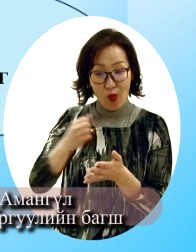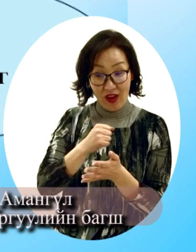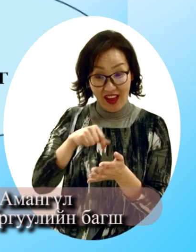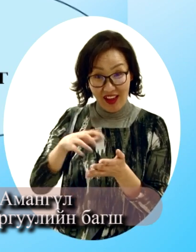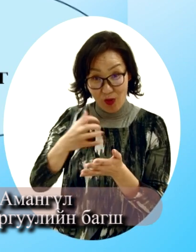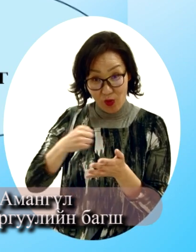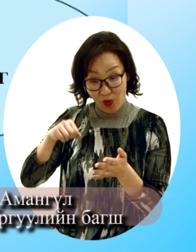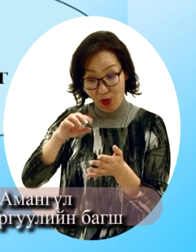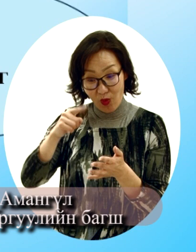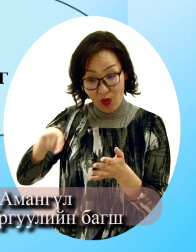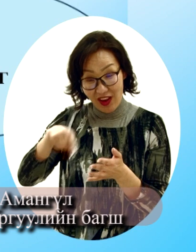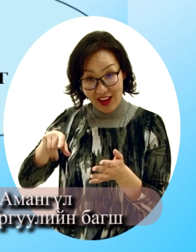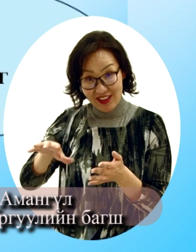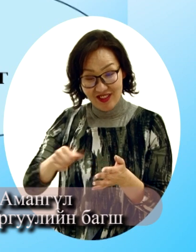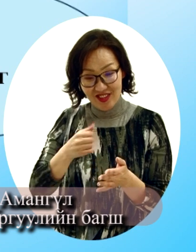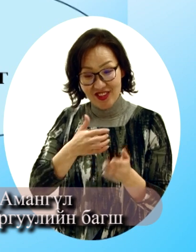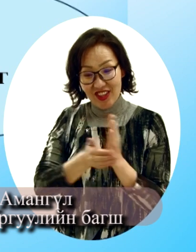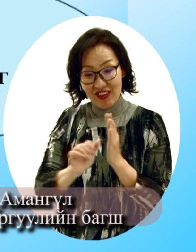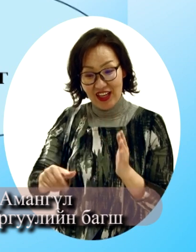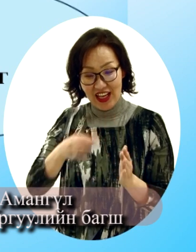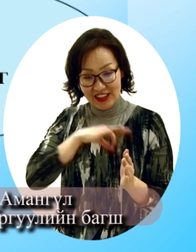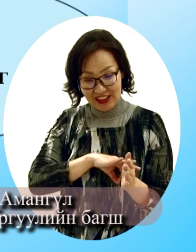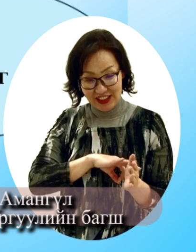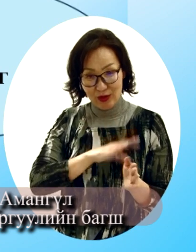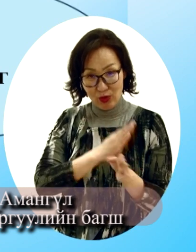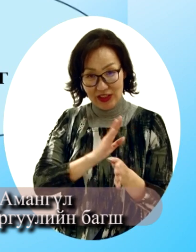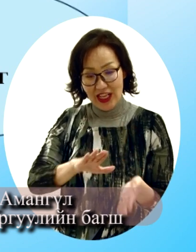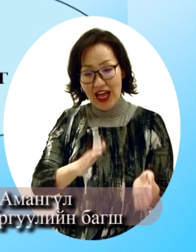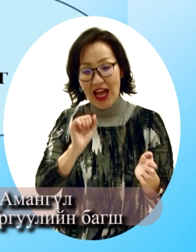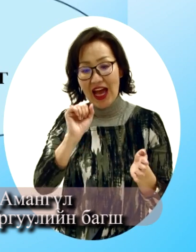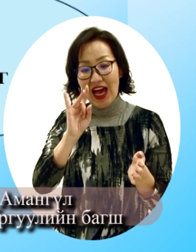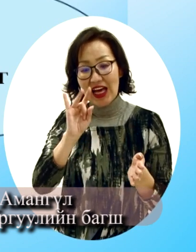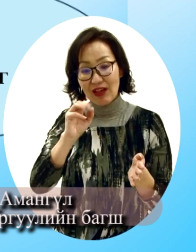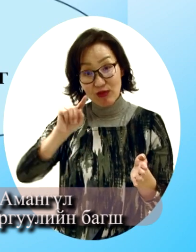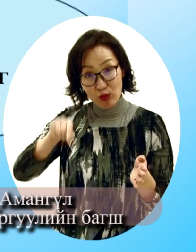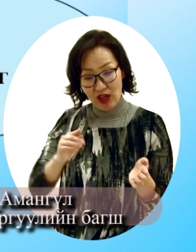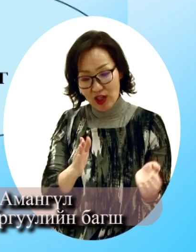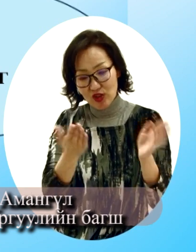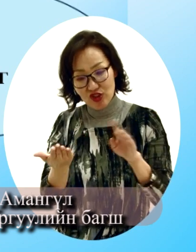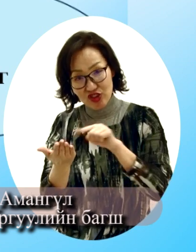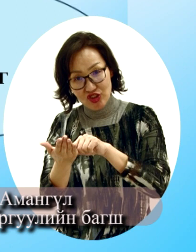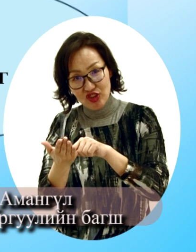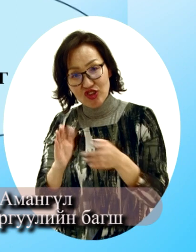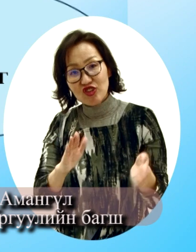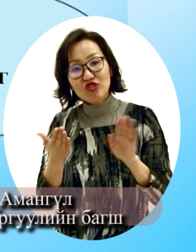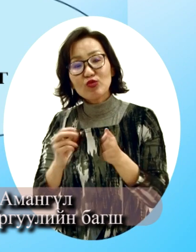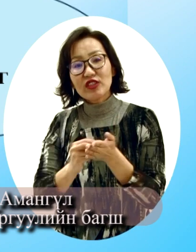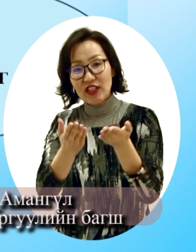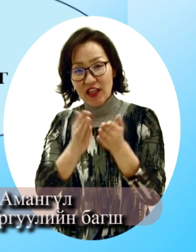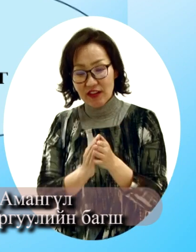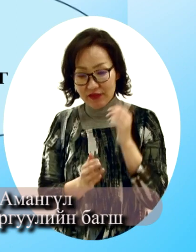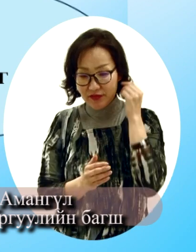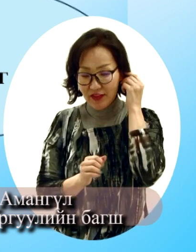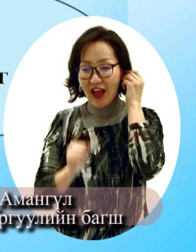Дұрыс жауабы А екен өздеріңді бағалаған болсаңдар, есеп 3. Аудан өлчеу